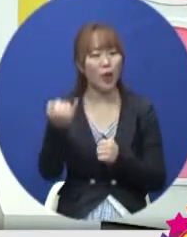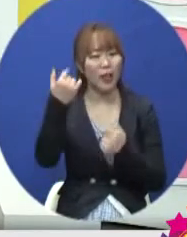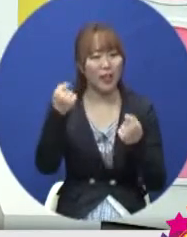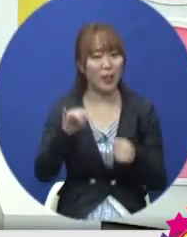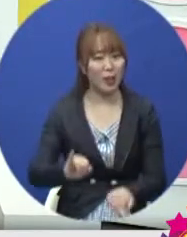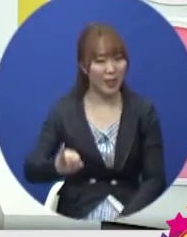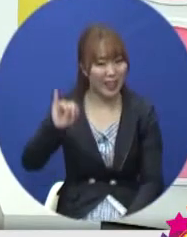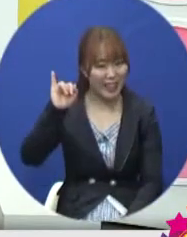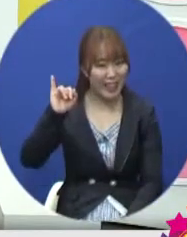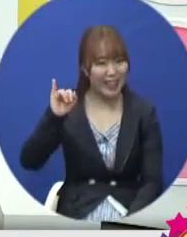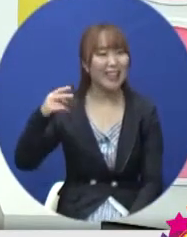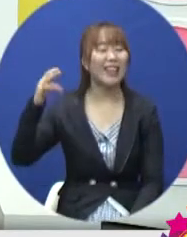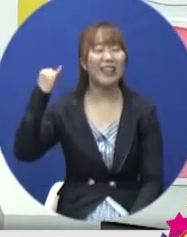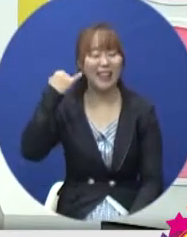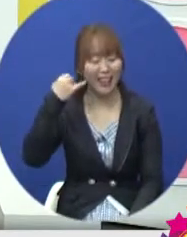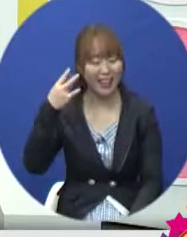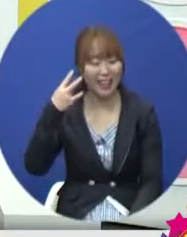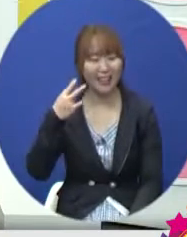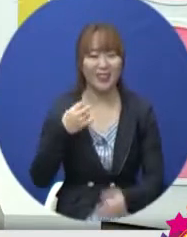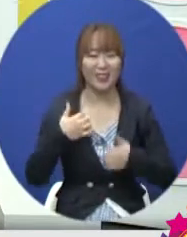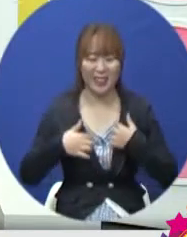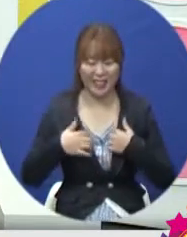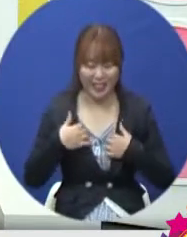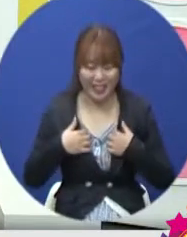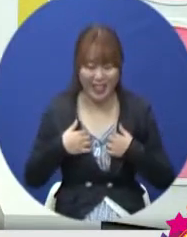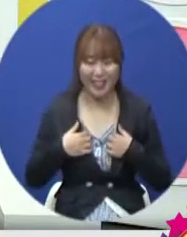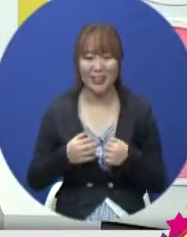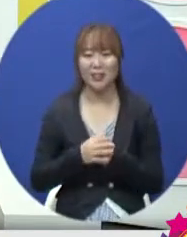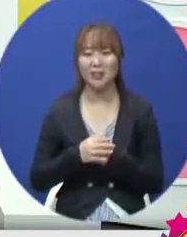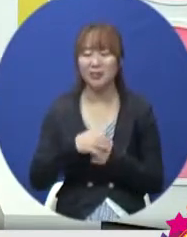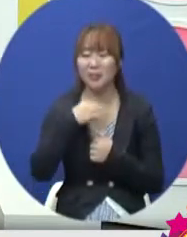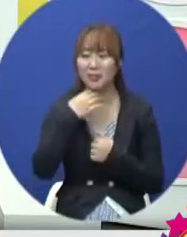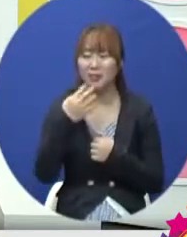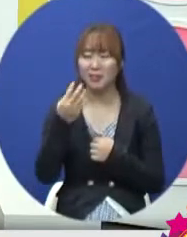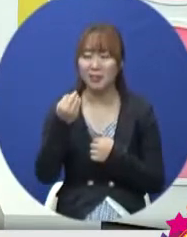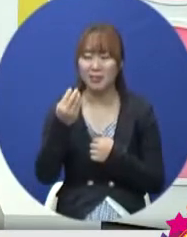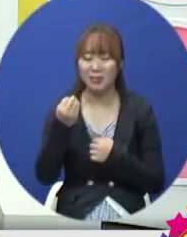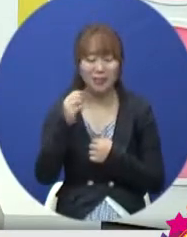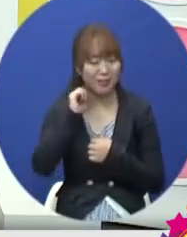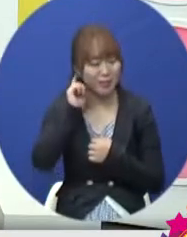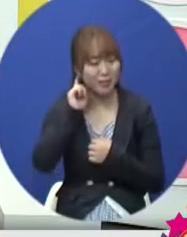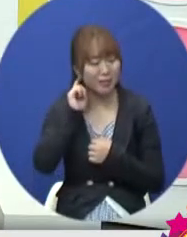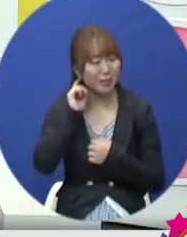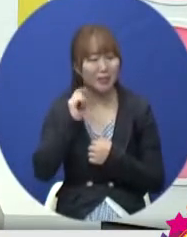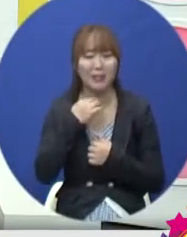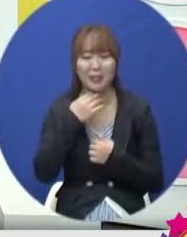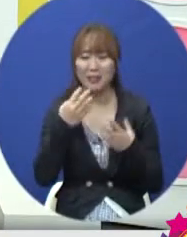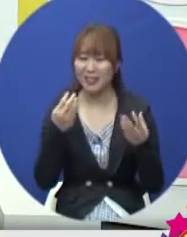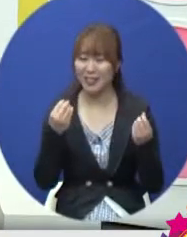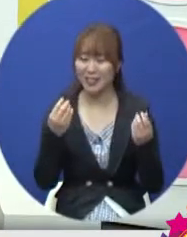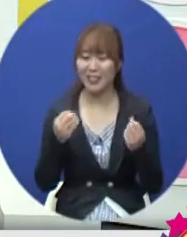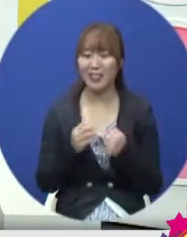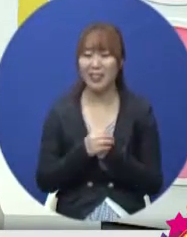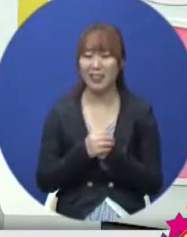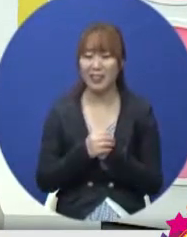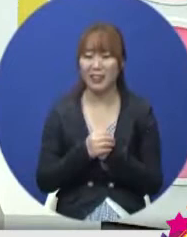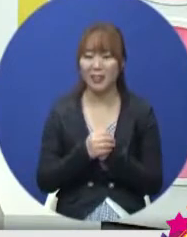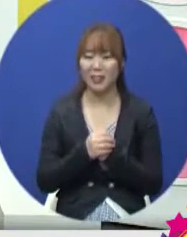언니. 네. 반갑습니다. 매당님 네, 몇 반이세요? 반갑습니다. 네, 네. 네.